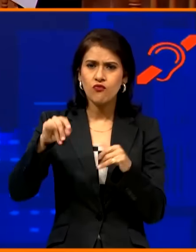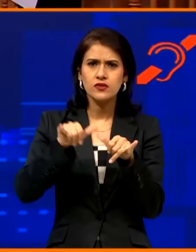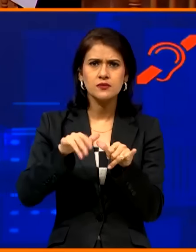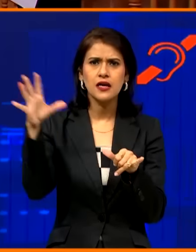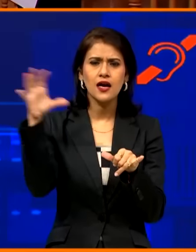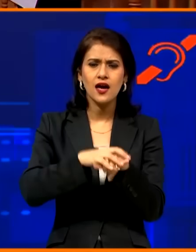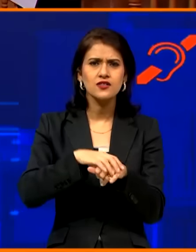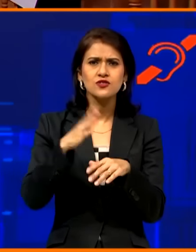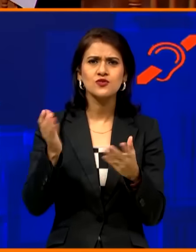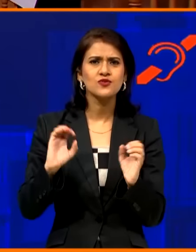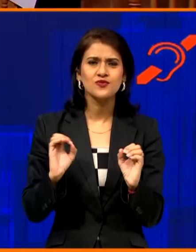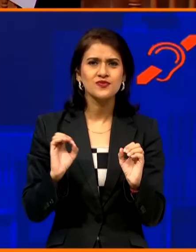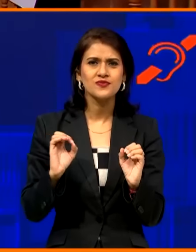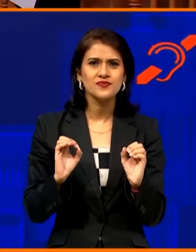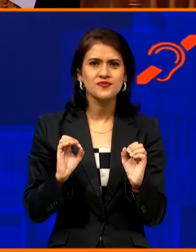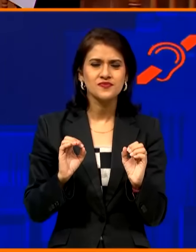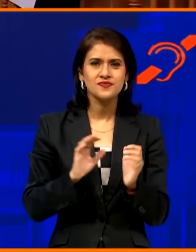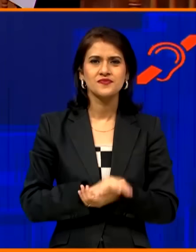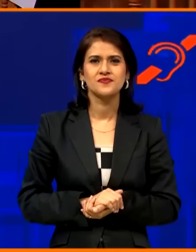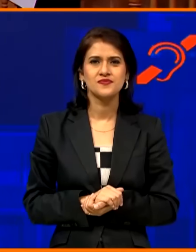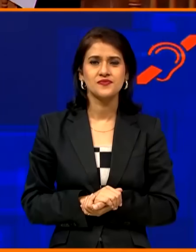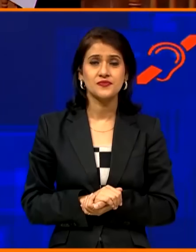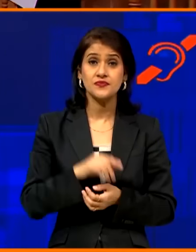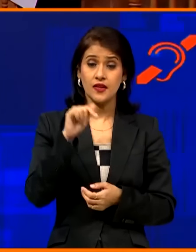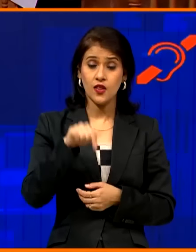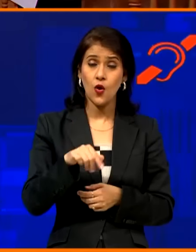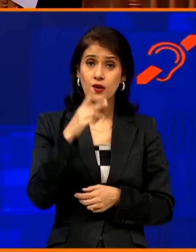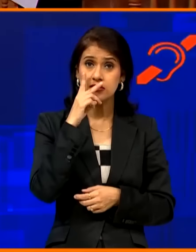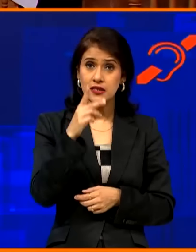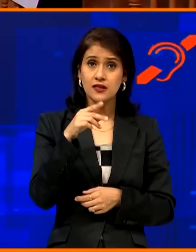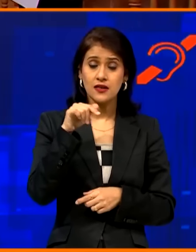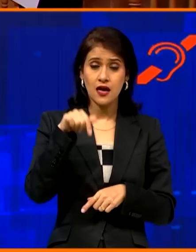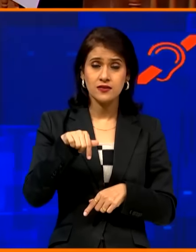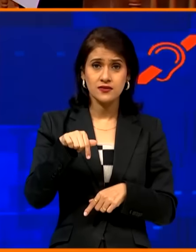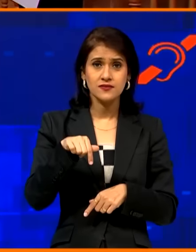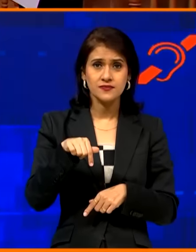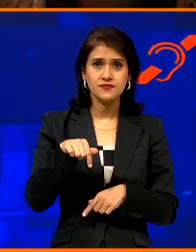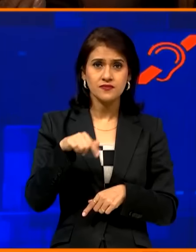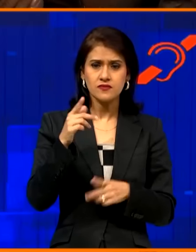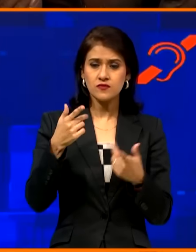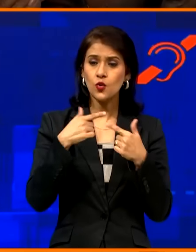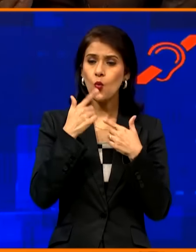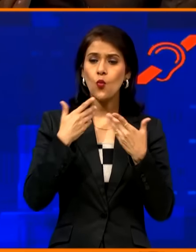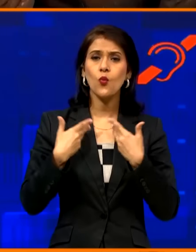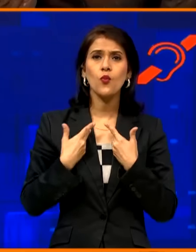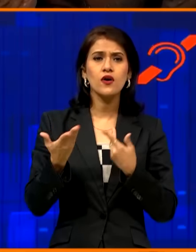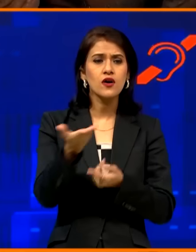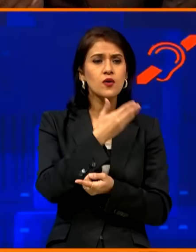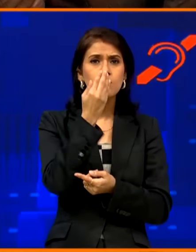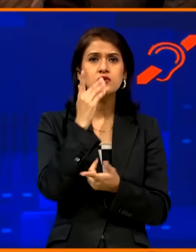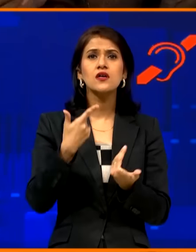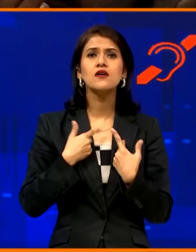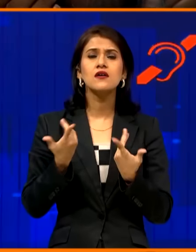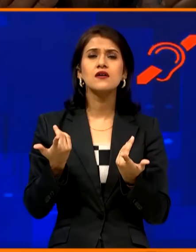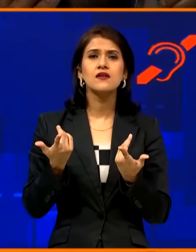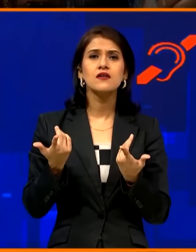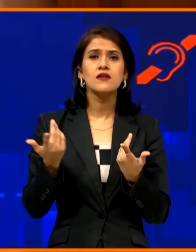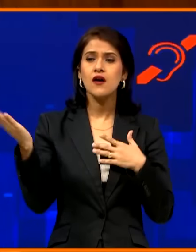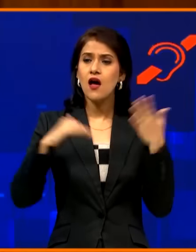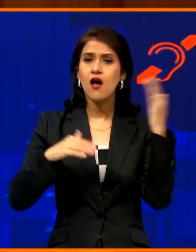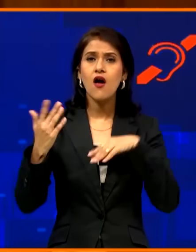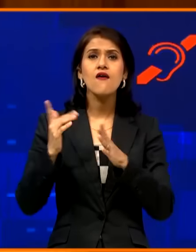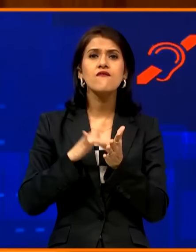में एक खास किस्म का वोह बनाया गया है जैसे हम कुछ और है कहीं और से उतर के आए हैं